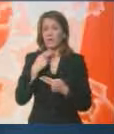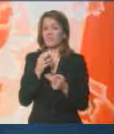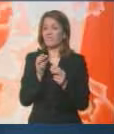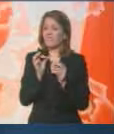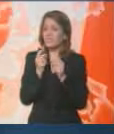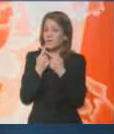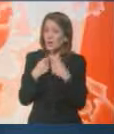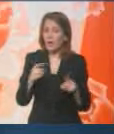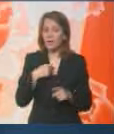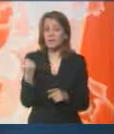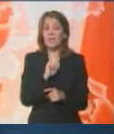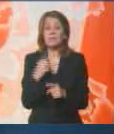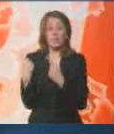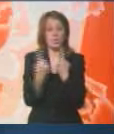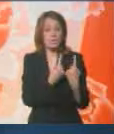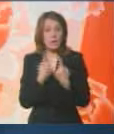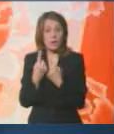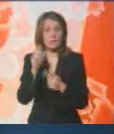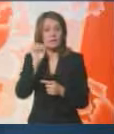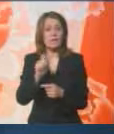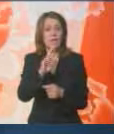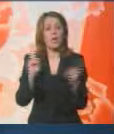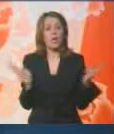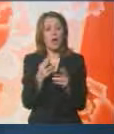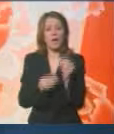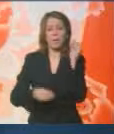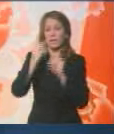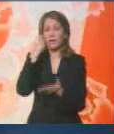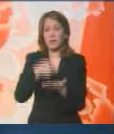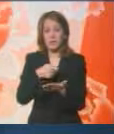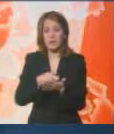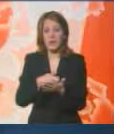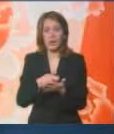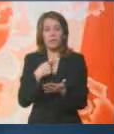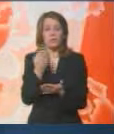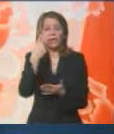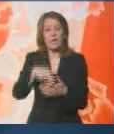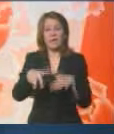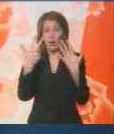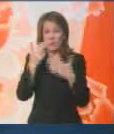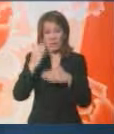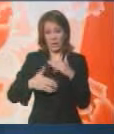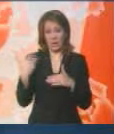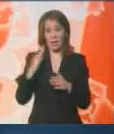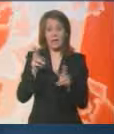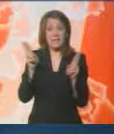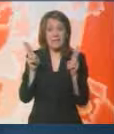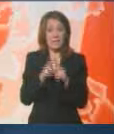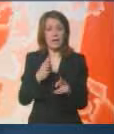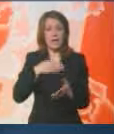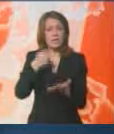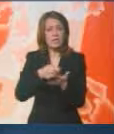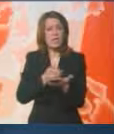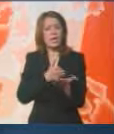Mi nismo u situaciji da tako lako podignemo cenu, tako da smo mi realno od kraja 2008. smanjili naše cene